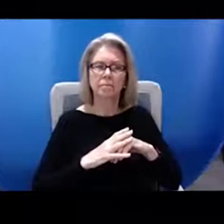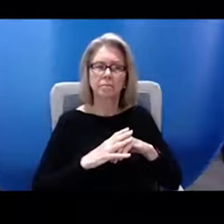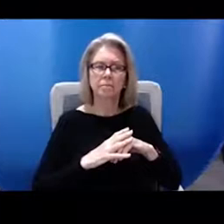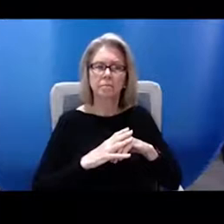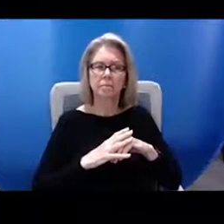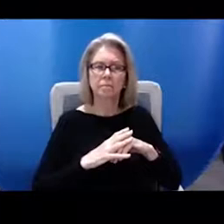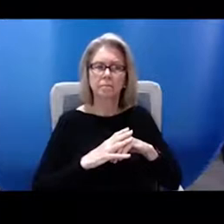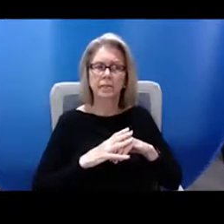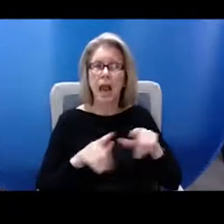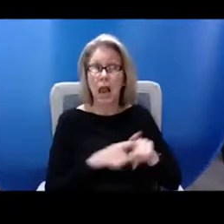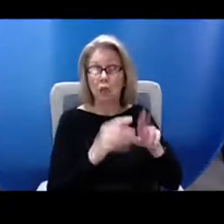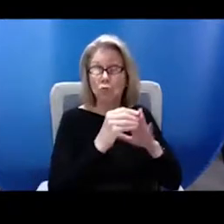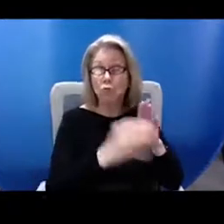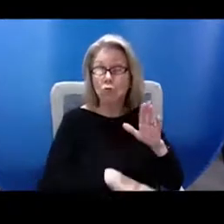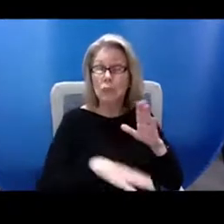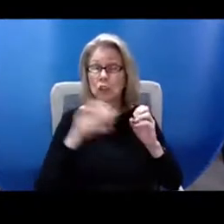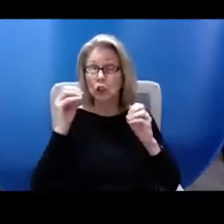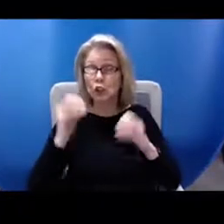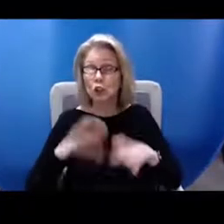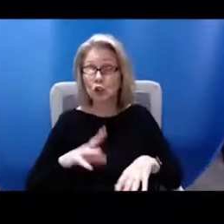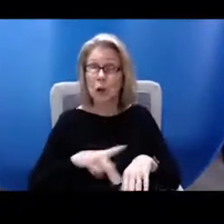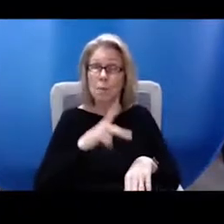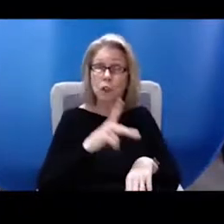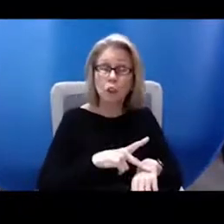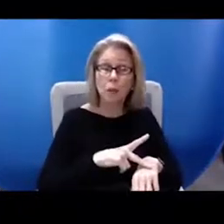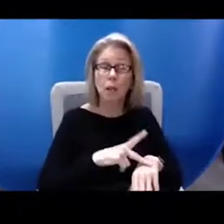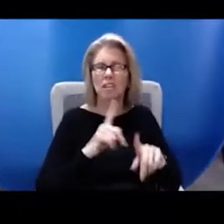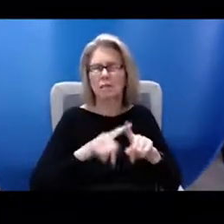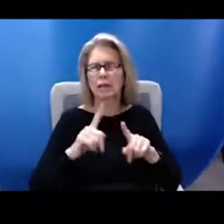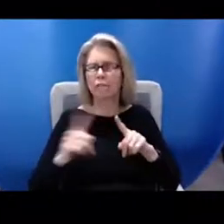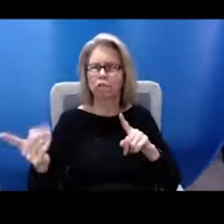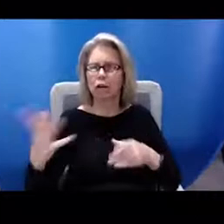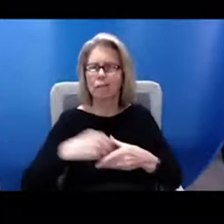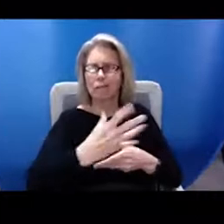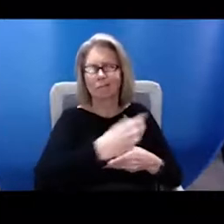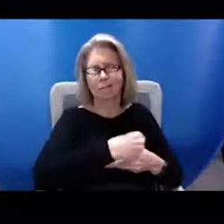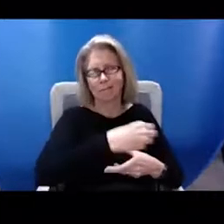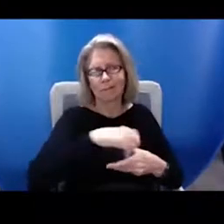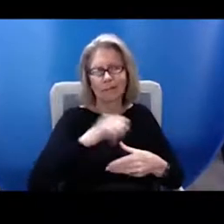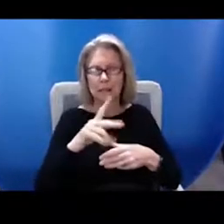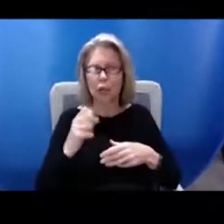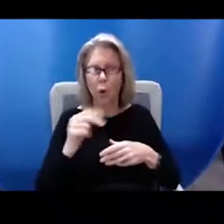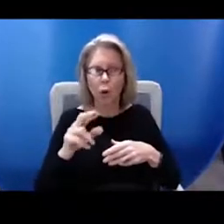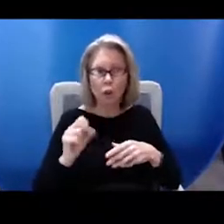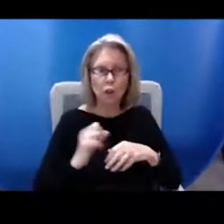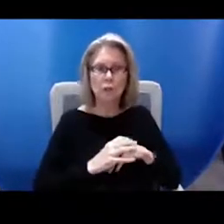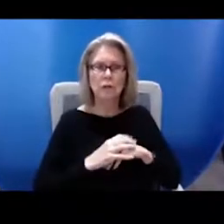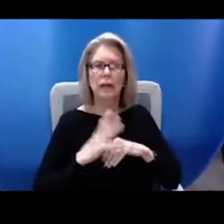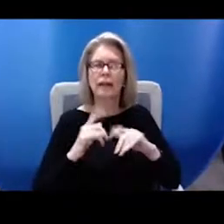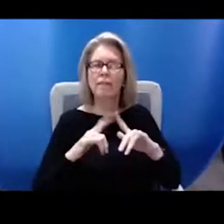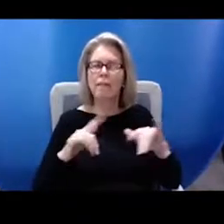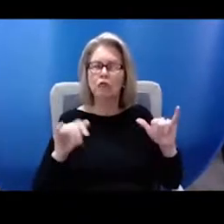berkolaborasi bersama banyak elemen seperti siswa, guru, kepala sekolah, stakeholder, maupun